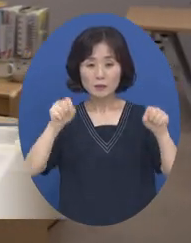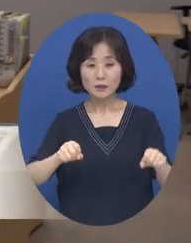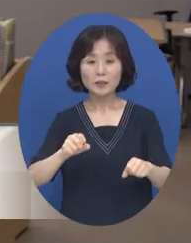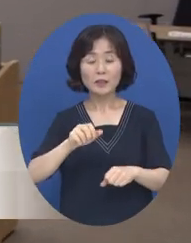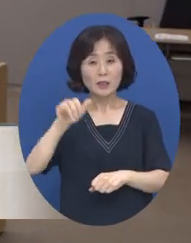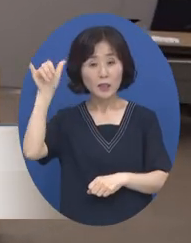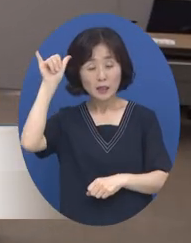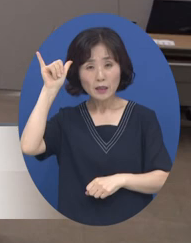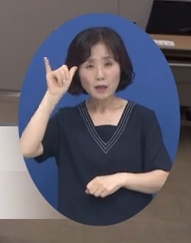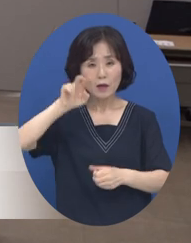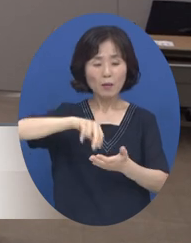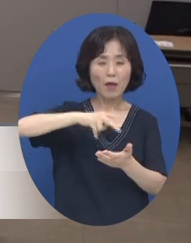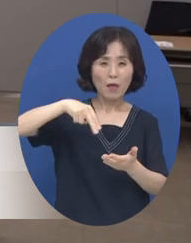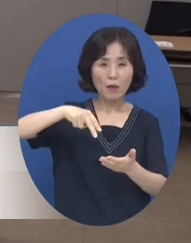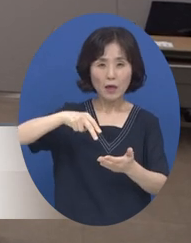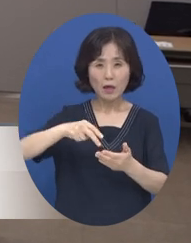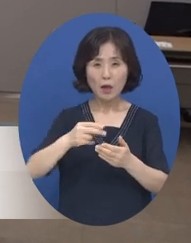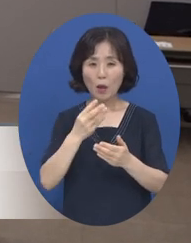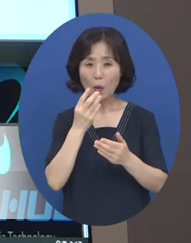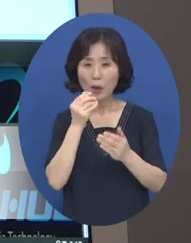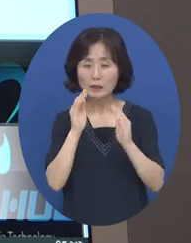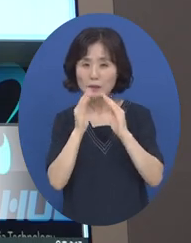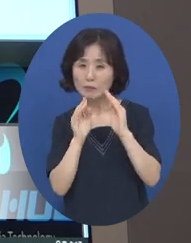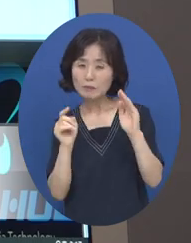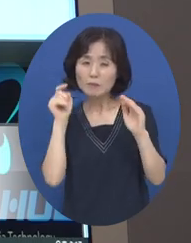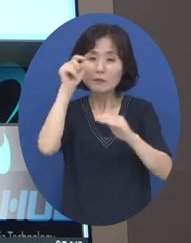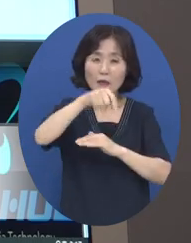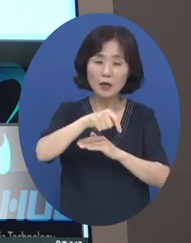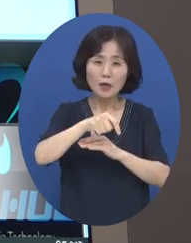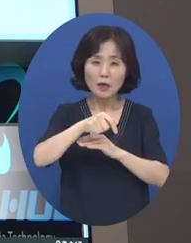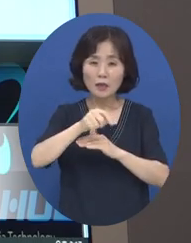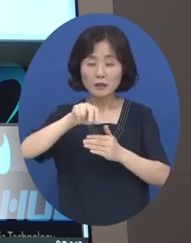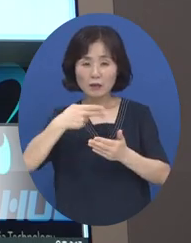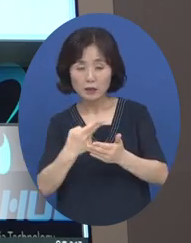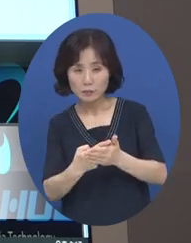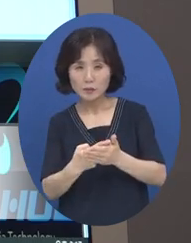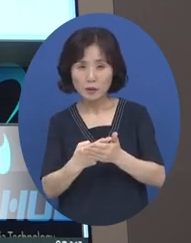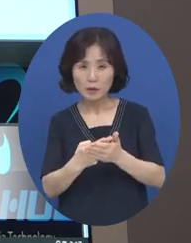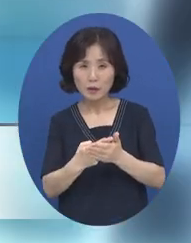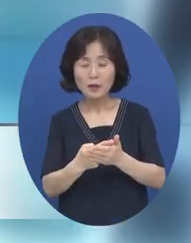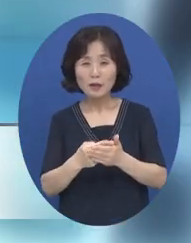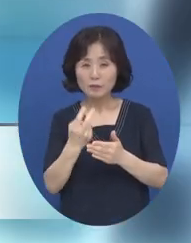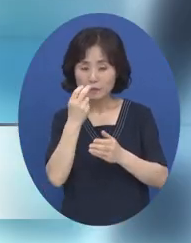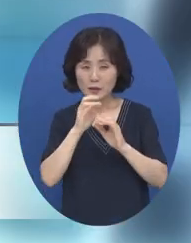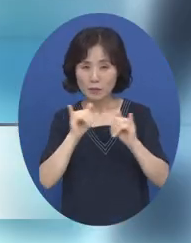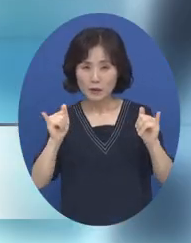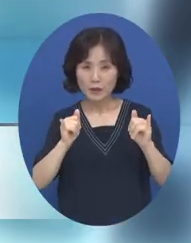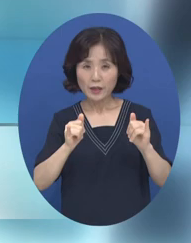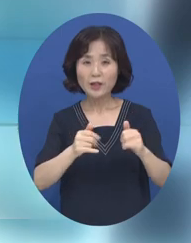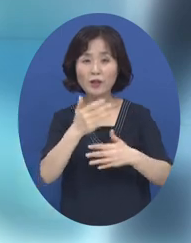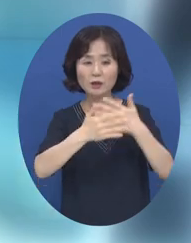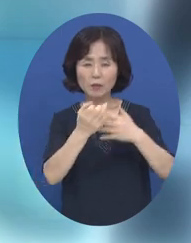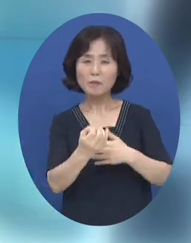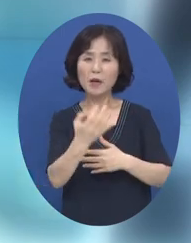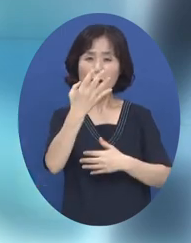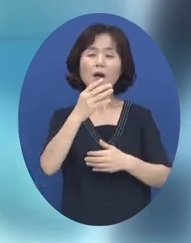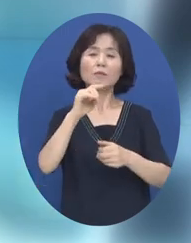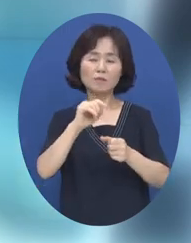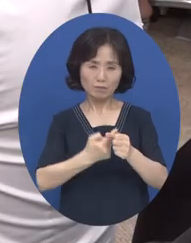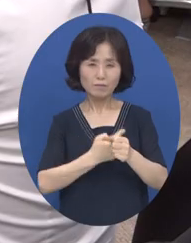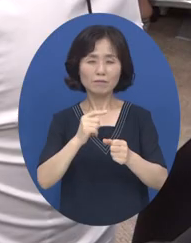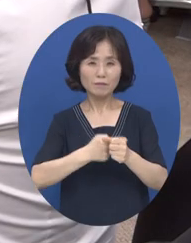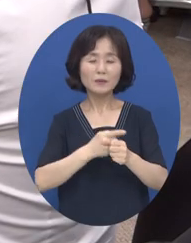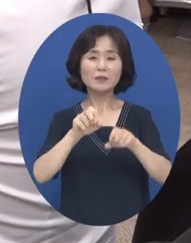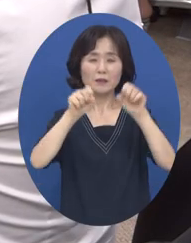침입, 쓰러짐 등 특정 행동을 탐지해 관제요원에게 해당 영상을 자동으로 보여주는 시스템입니다. 이를